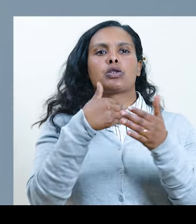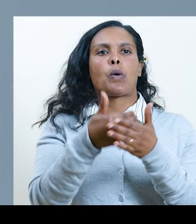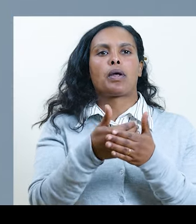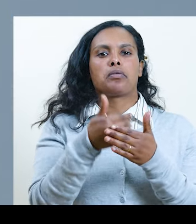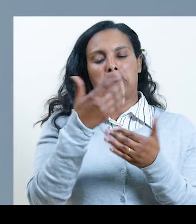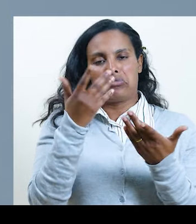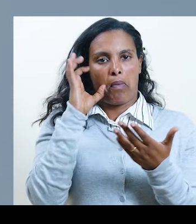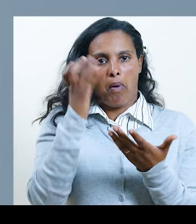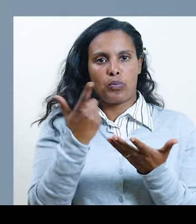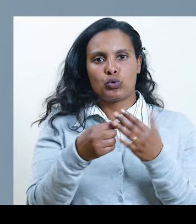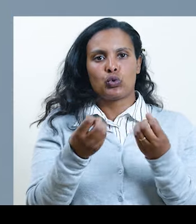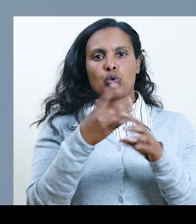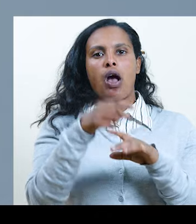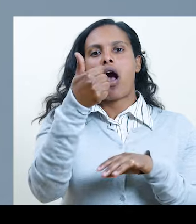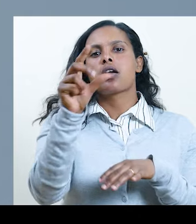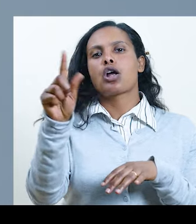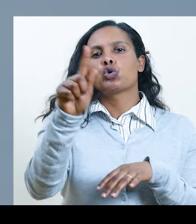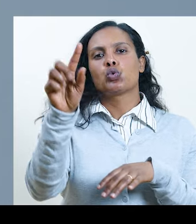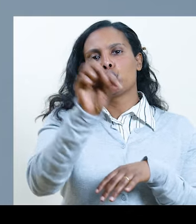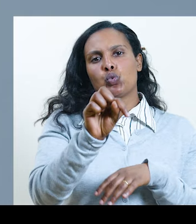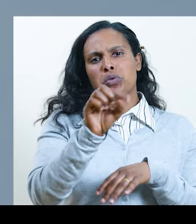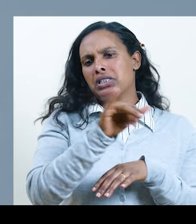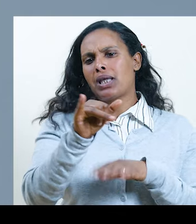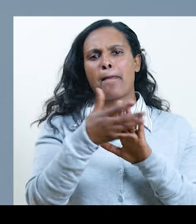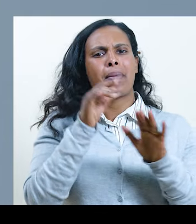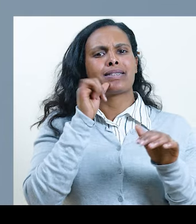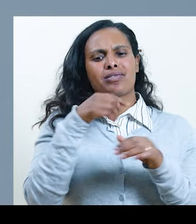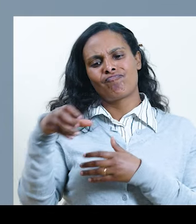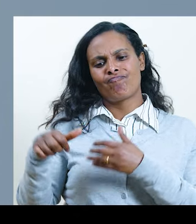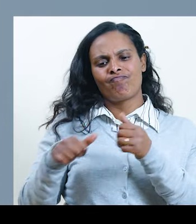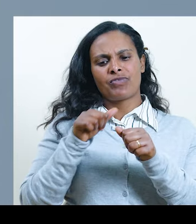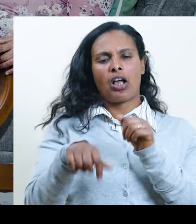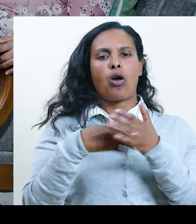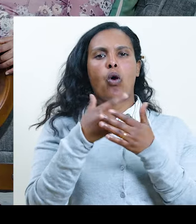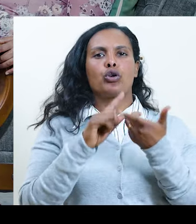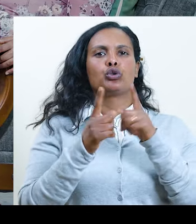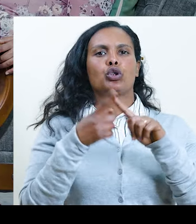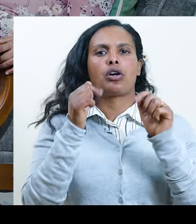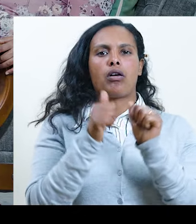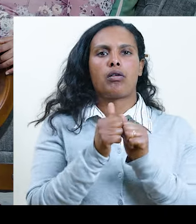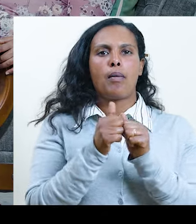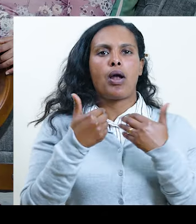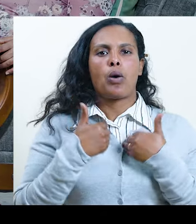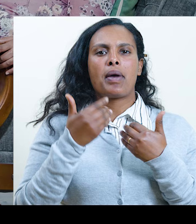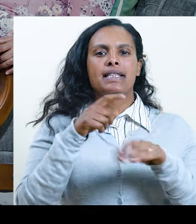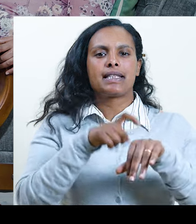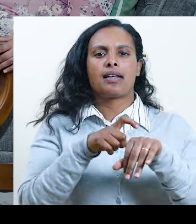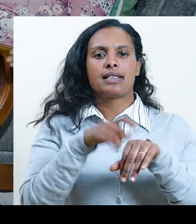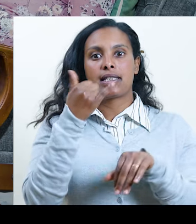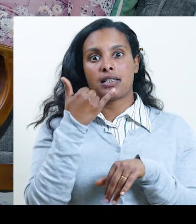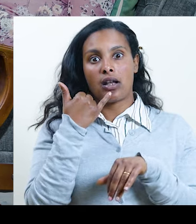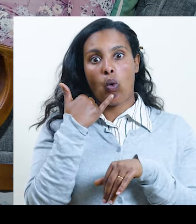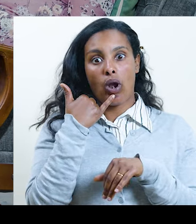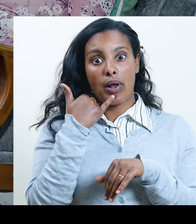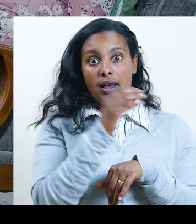እንደደረሰበት ሰማሁኝ። ብዙም ሳይቆይ ያያንቱን ጉዳይ ደግሞ መጣ እና ከጓደኞቼ ጋር ሆኜ ባለሁበት ሰዓት